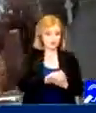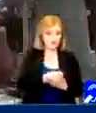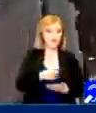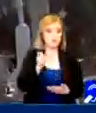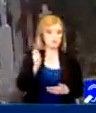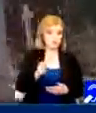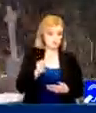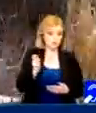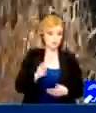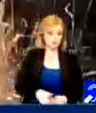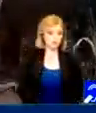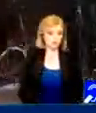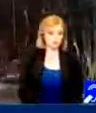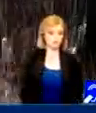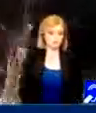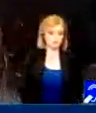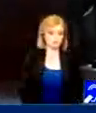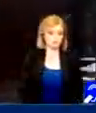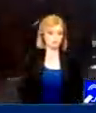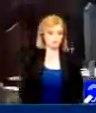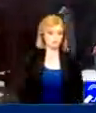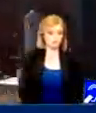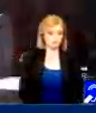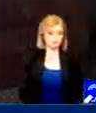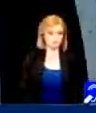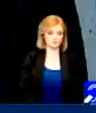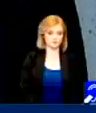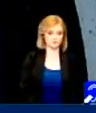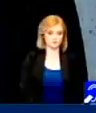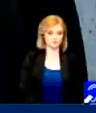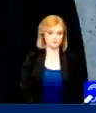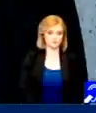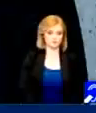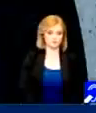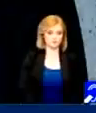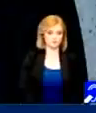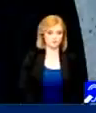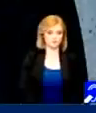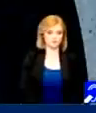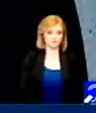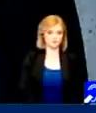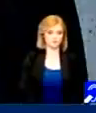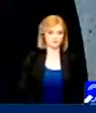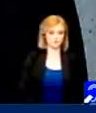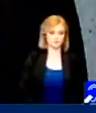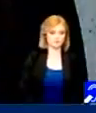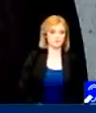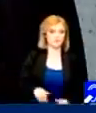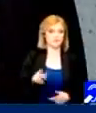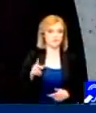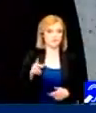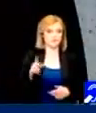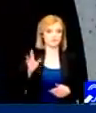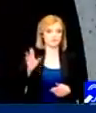vom permite unităților de transport să intre, mai ales cei care se ocupă de construcții sau reparații